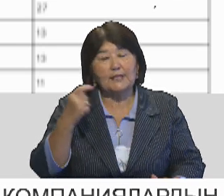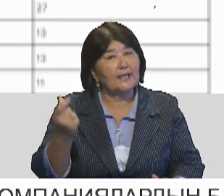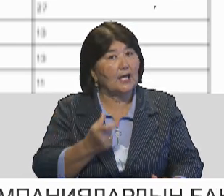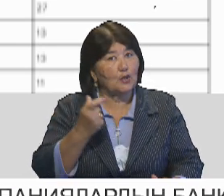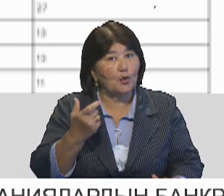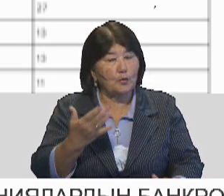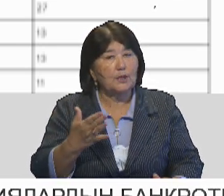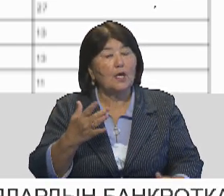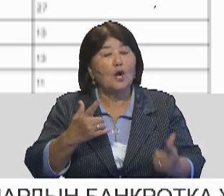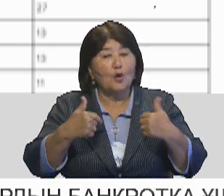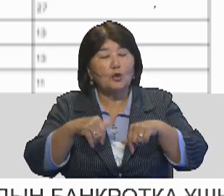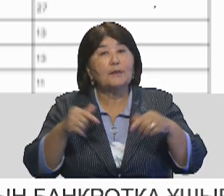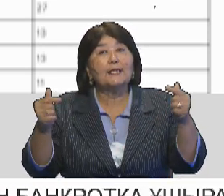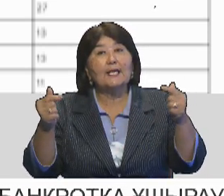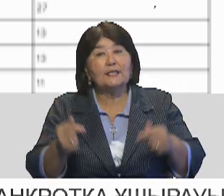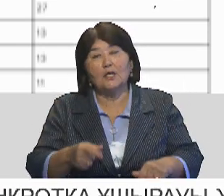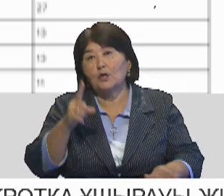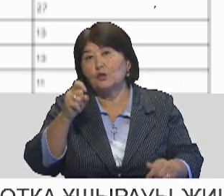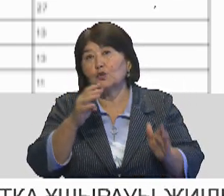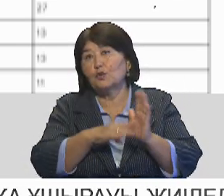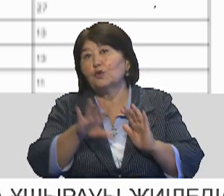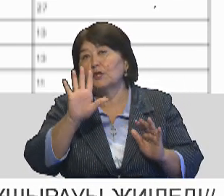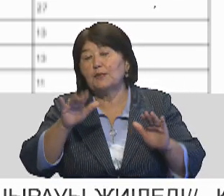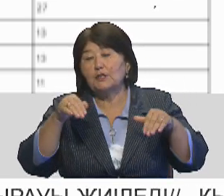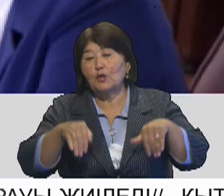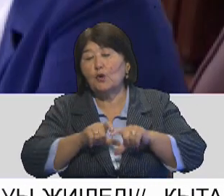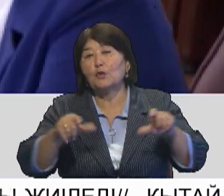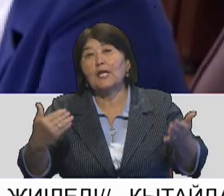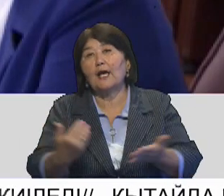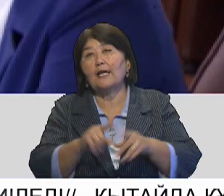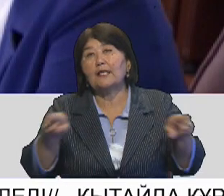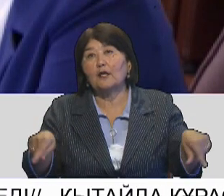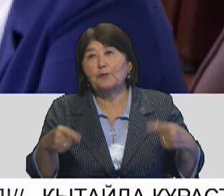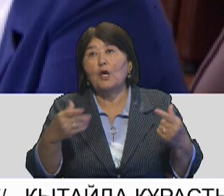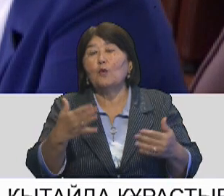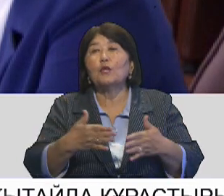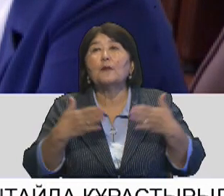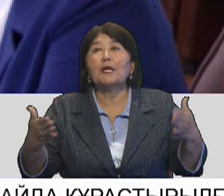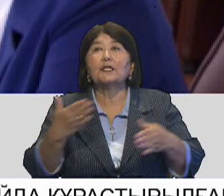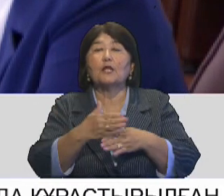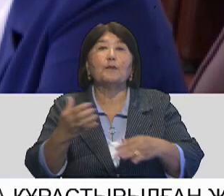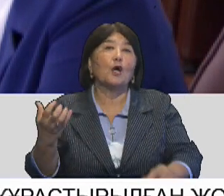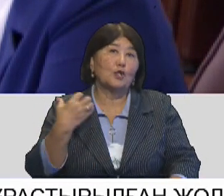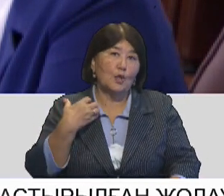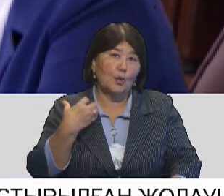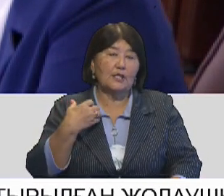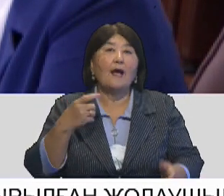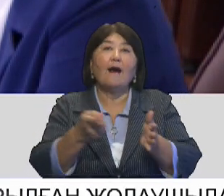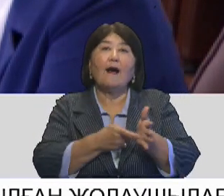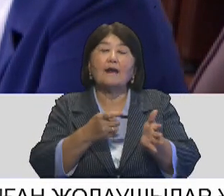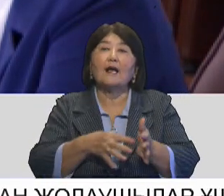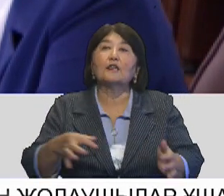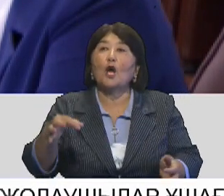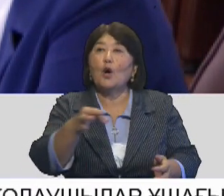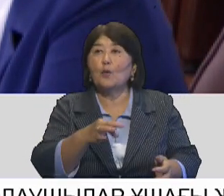экономикасы құрылымдарына сәйкес 195 колледж қайта бейінделді. Олардың басым бөлігі Қызылорда, Қарағанды облыстары